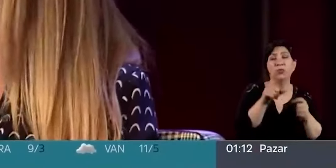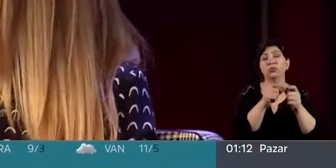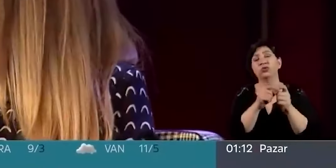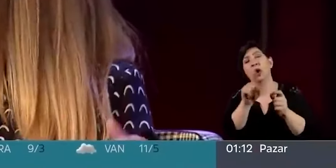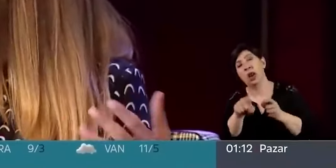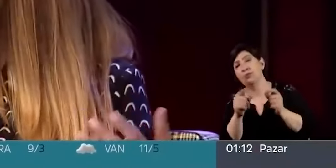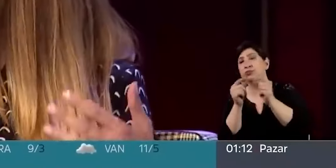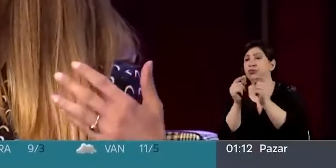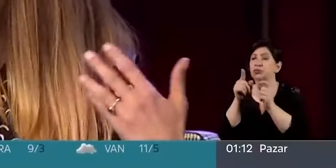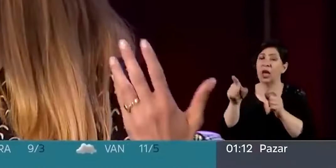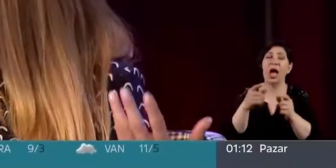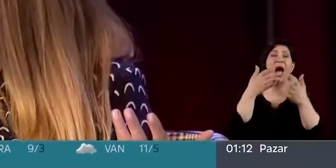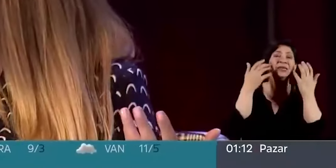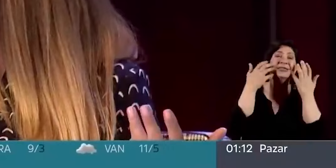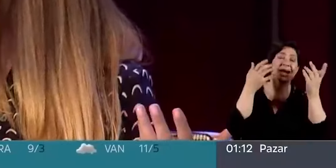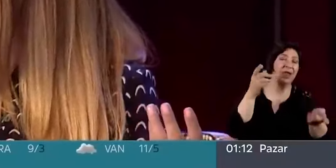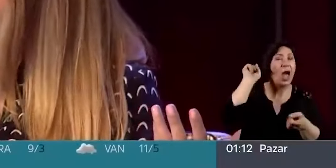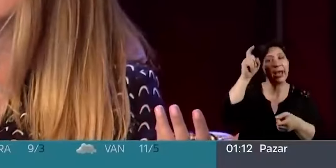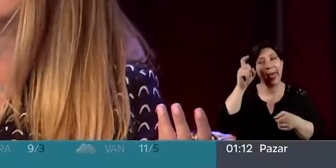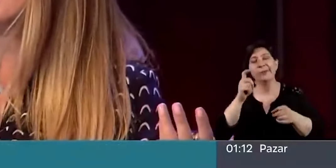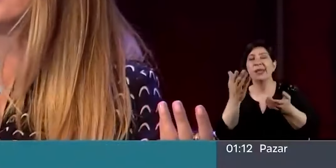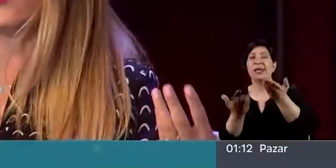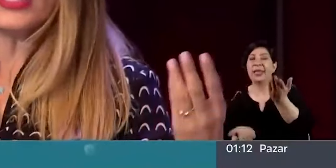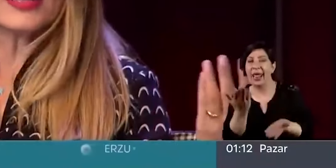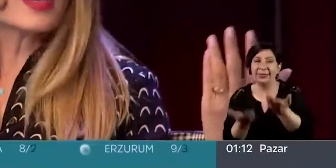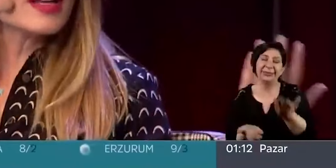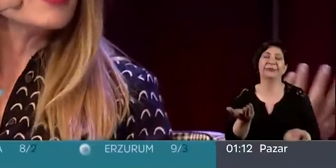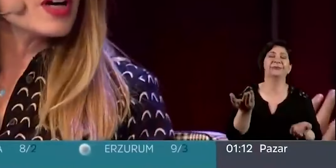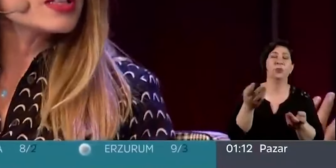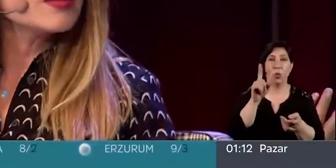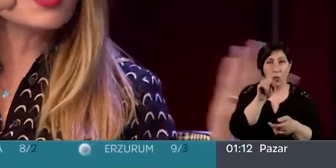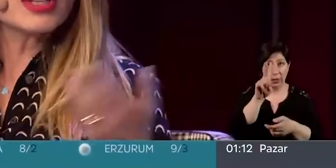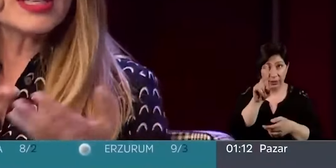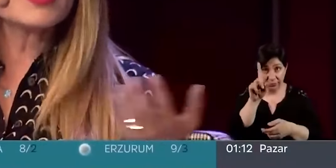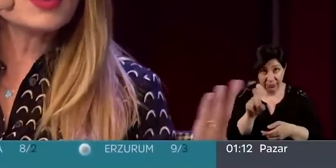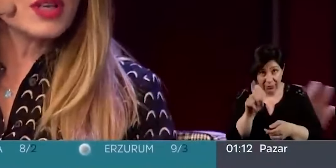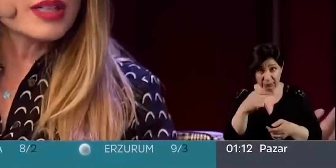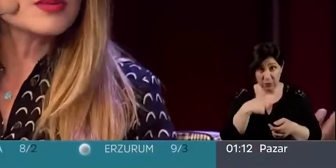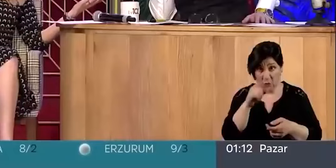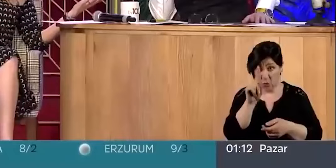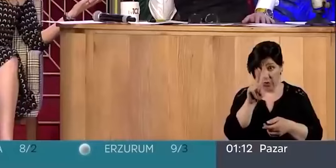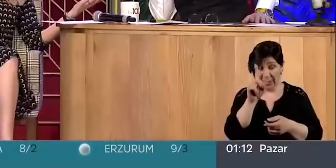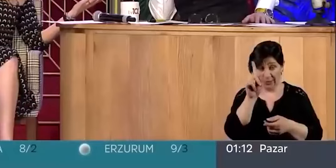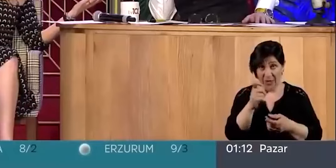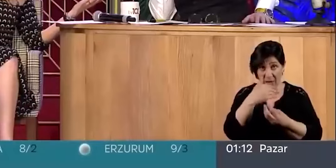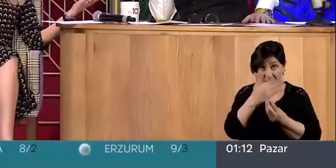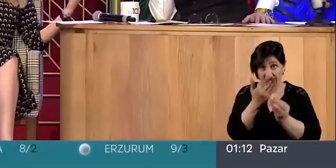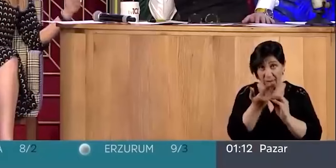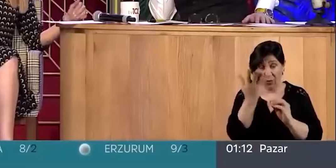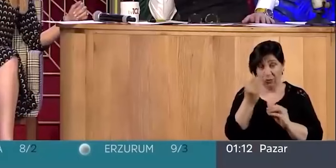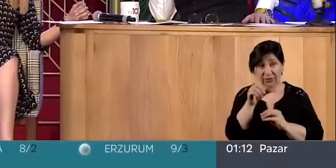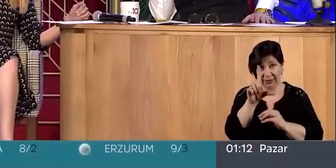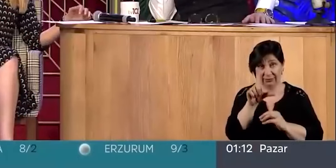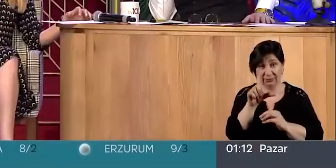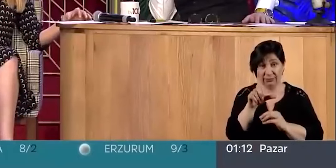böyledir. Aslında kaç milyon insanız dünya üzerinde ve 12 tane mi var? Biz 12'ye mi ayırmamız gerekiyor insanları? 7 milyar